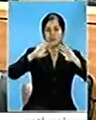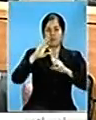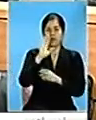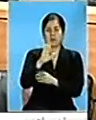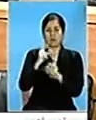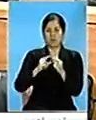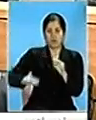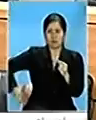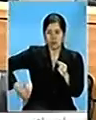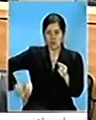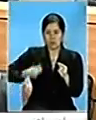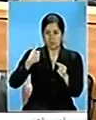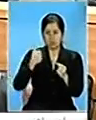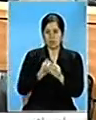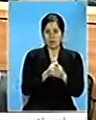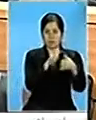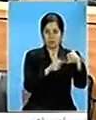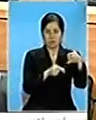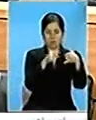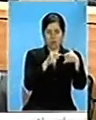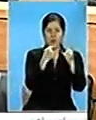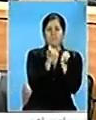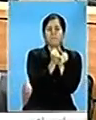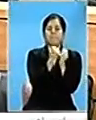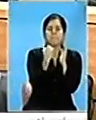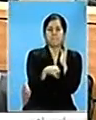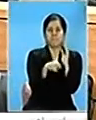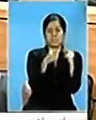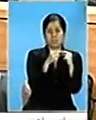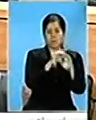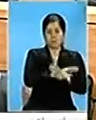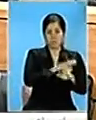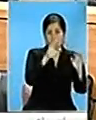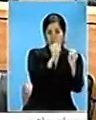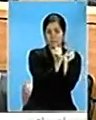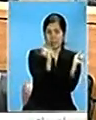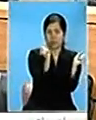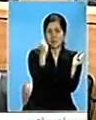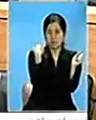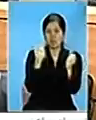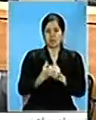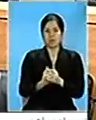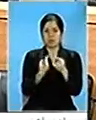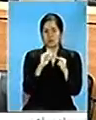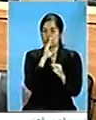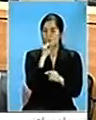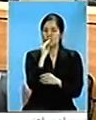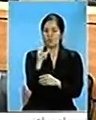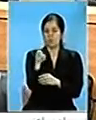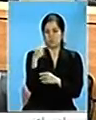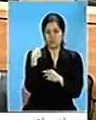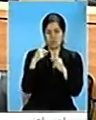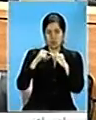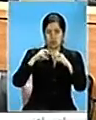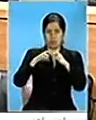านได้รับการอภัยโทษนะครับข้อที่จริงเป็นอย่างนี้ครับแต่ว่าถ้าพูดอย่างนี้จะทำให้ความเข้าใจคลาดเคลื่อนไปนะ